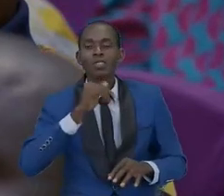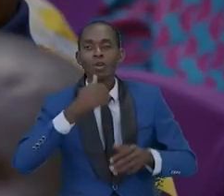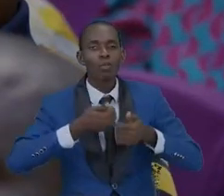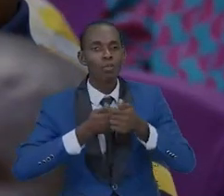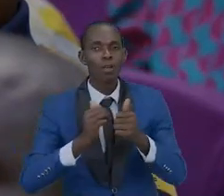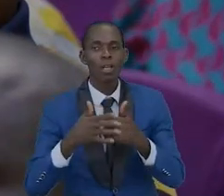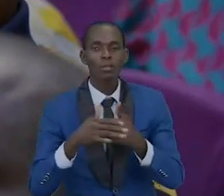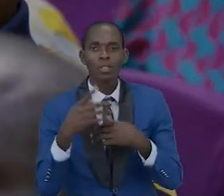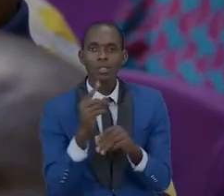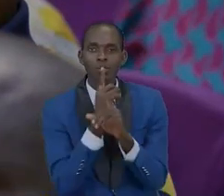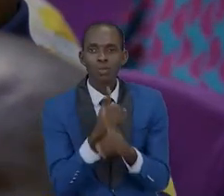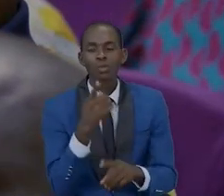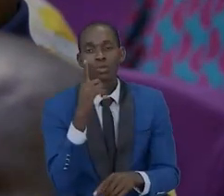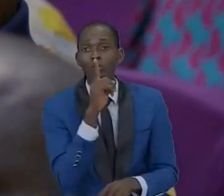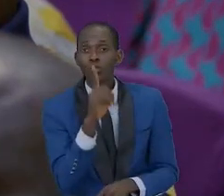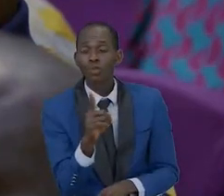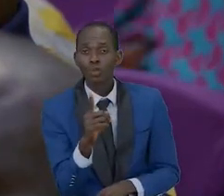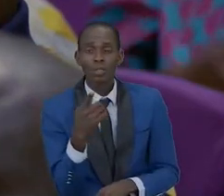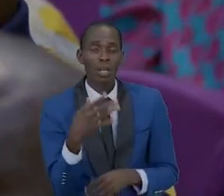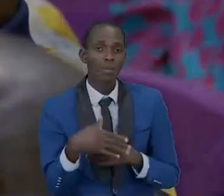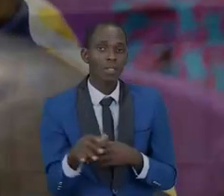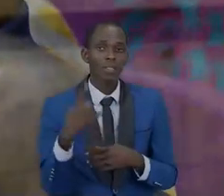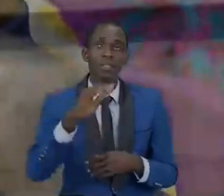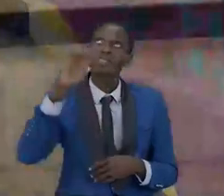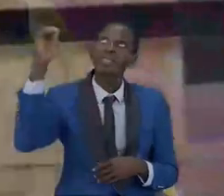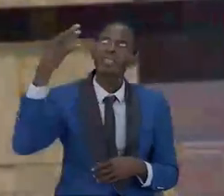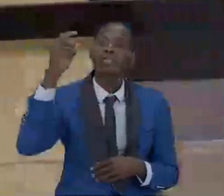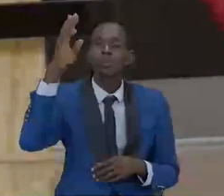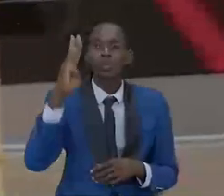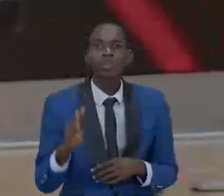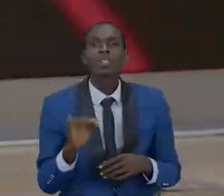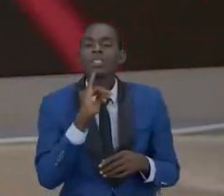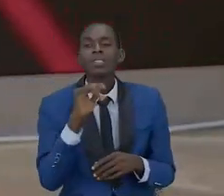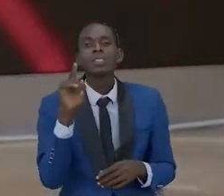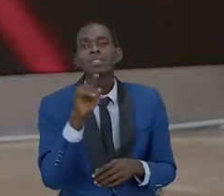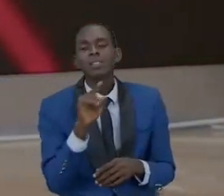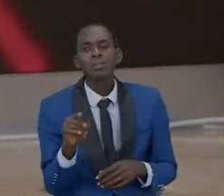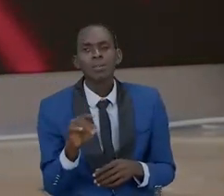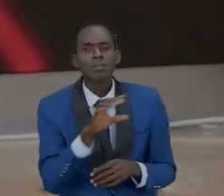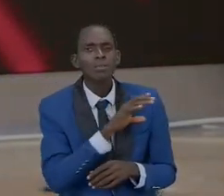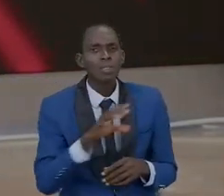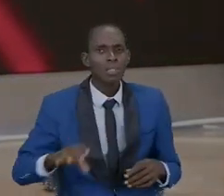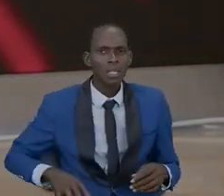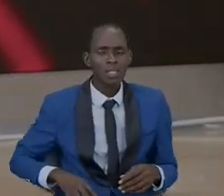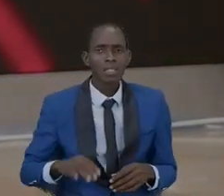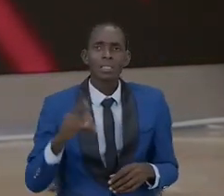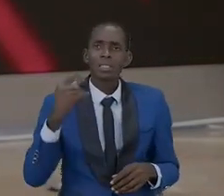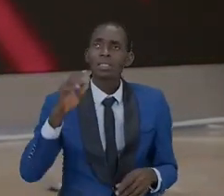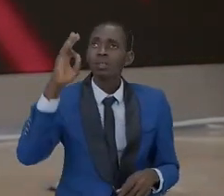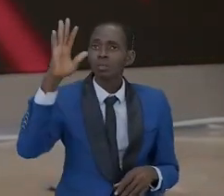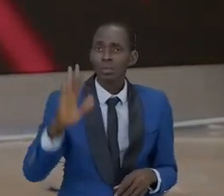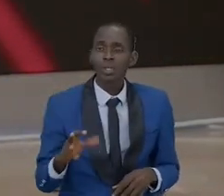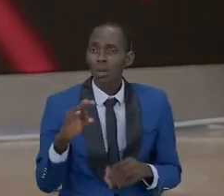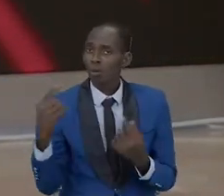la vérité de la grâce de Dieu Chris serait-il pour cela aime un ministre